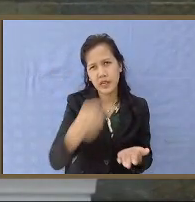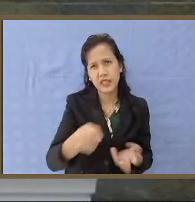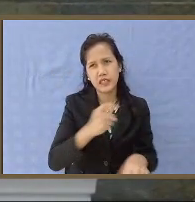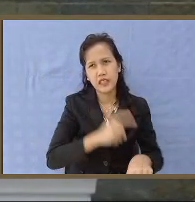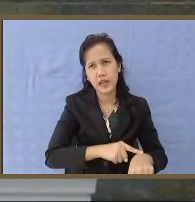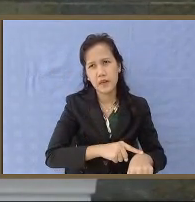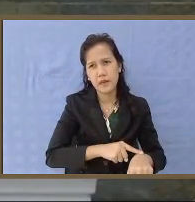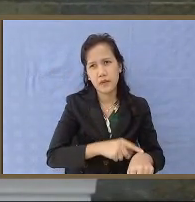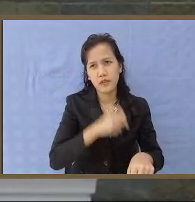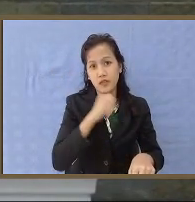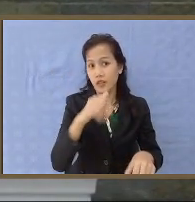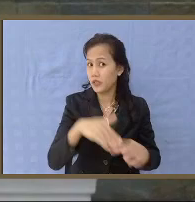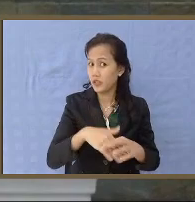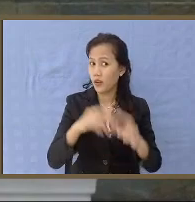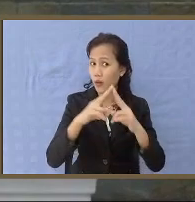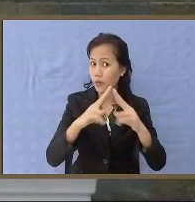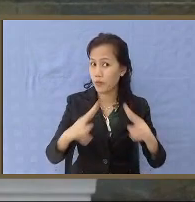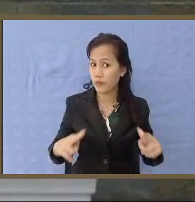pupunta? Hindi sa bahay.